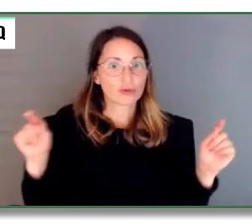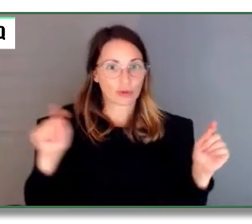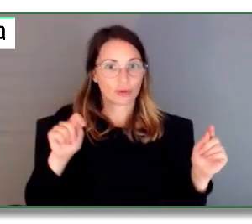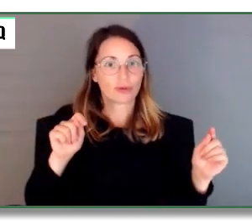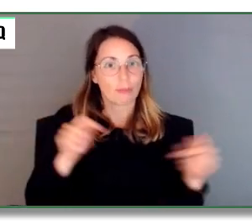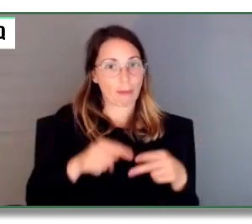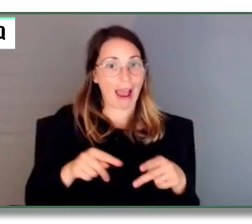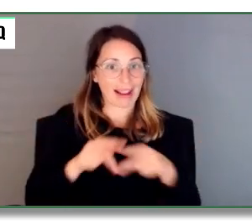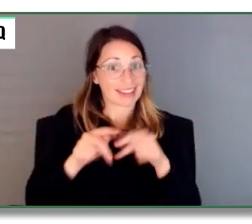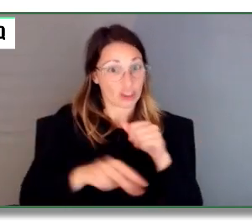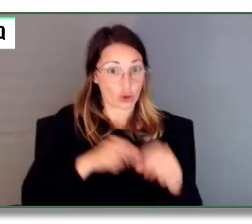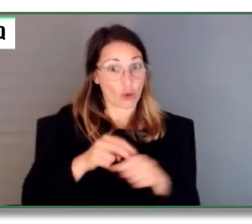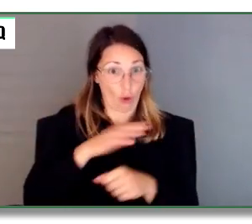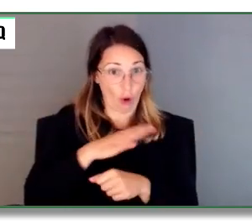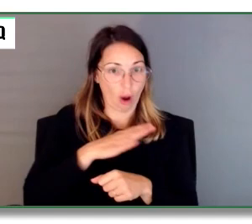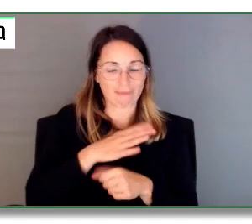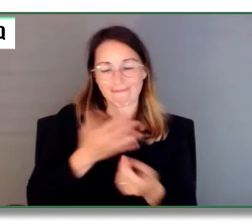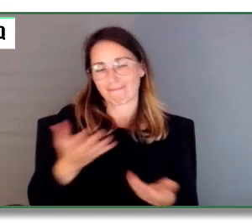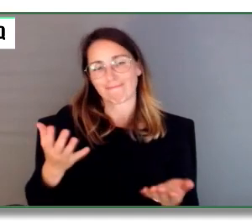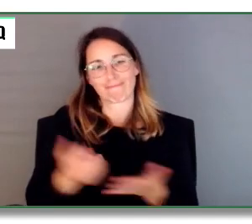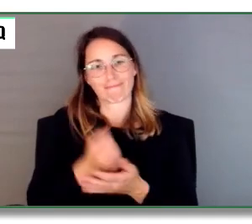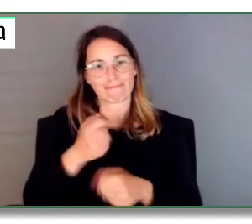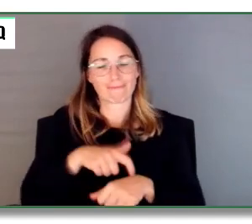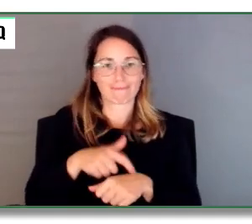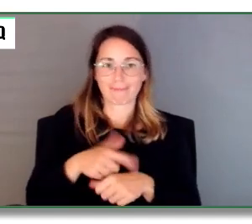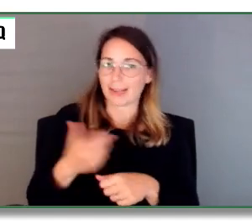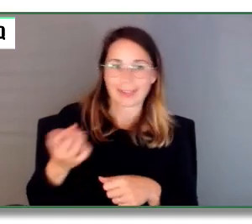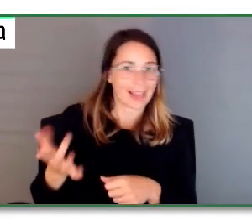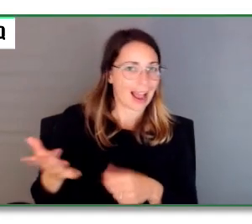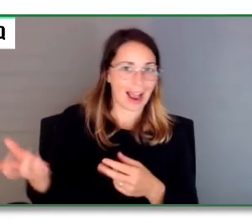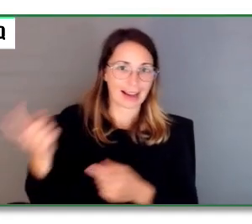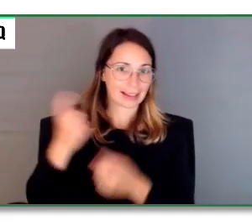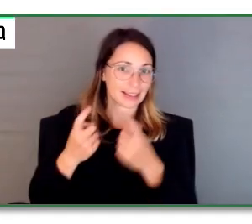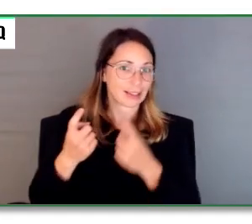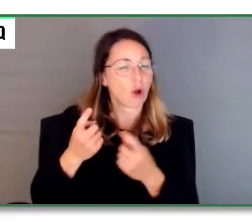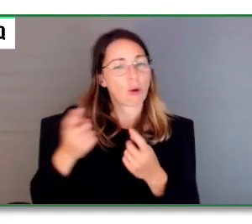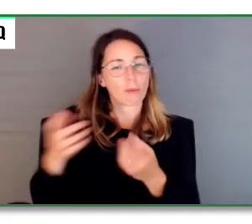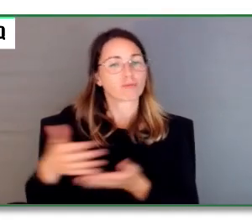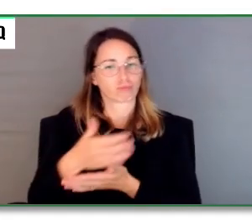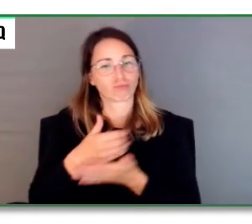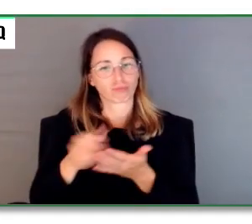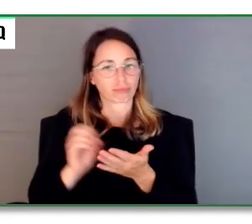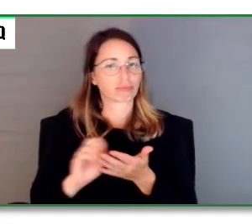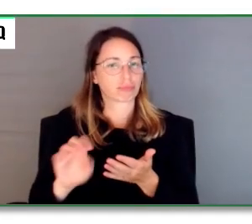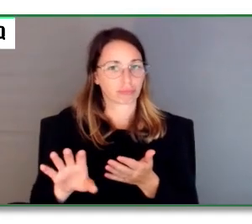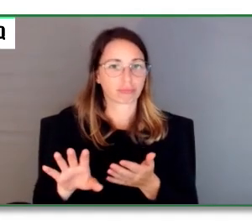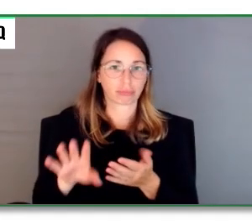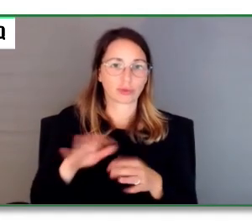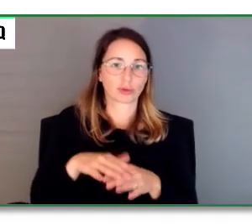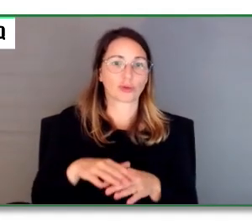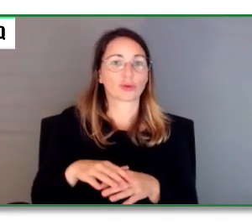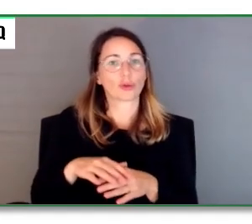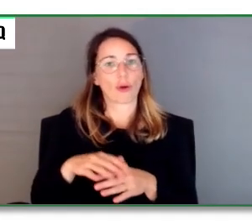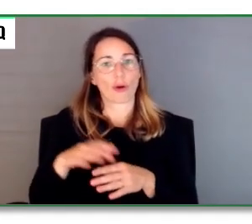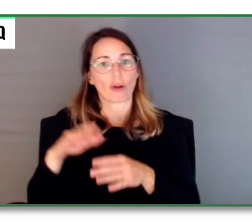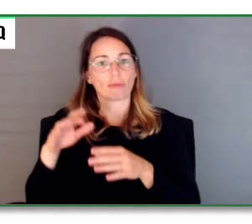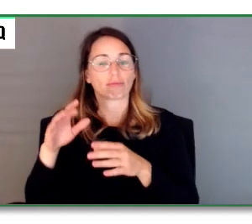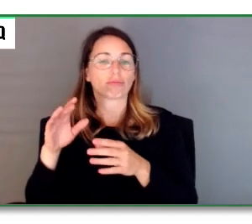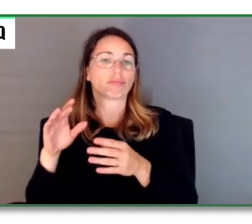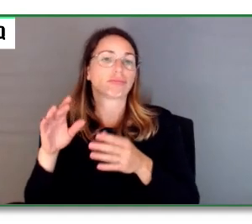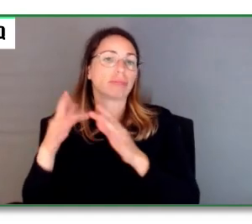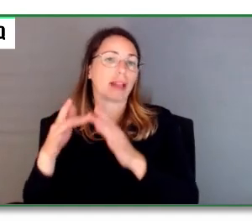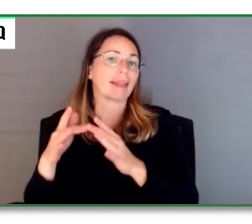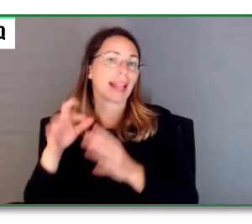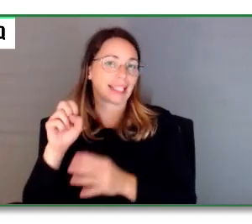de répondre aux questions, mais plusieurs questions ont été saisies. On va les mettre sur notre canal Slack pour réponse plus tard. Merci beaucoup.